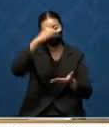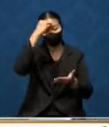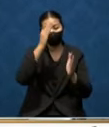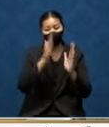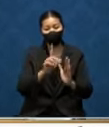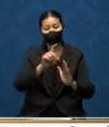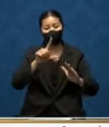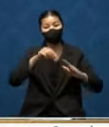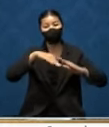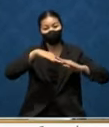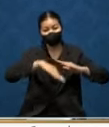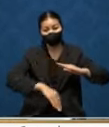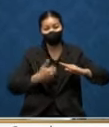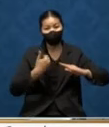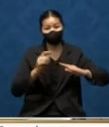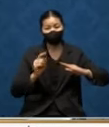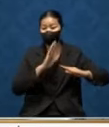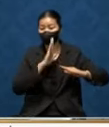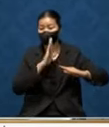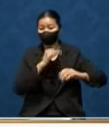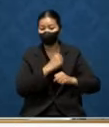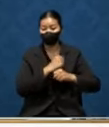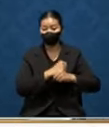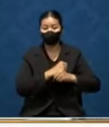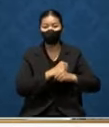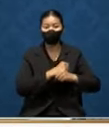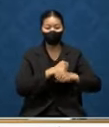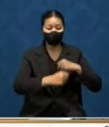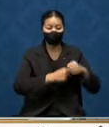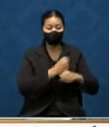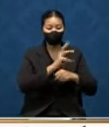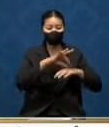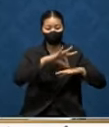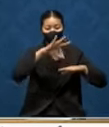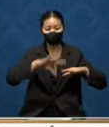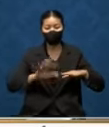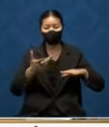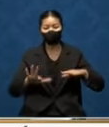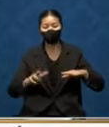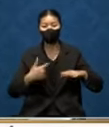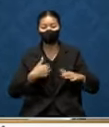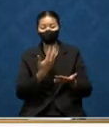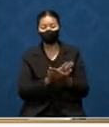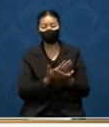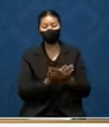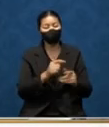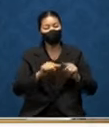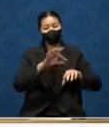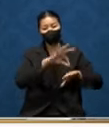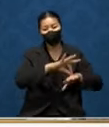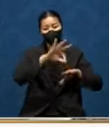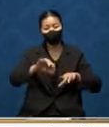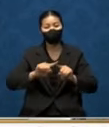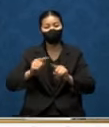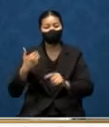คนเนี่ยนะครับนั่นก็คือว่าภารโรงเนี่ยพอหลังจากที่เกษียณแล้วหรือว่าจะอะไรก็สุดแล้วแต่นะครับก็จะไม่ได้รับตำแหน่งนี้คือเพราะฉะนั้นเนี่ยเป็นภาระกับผู้